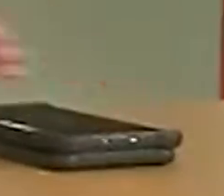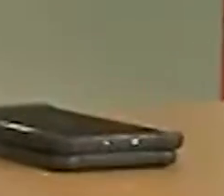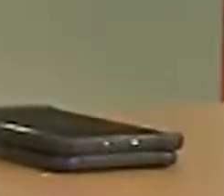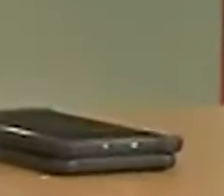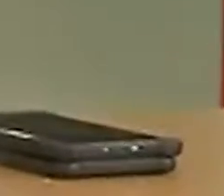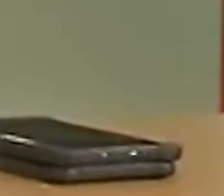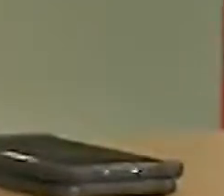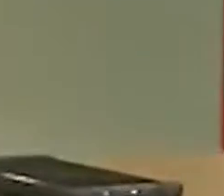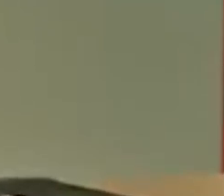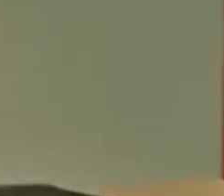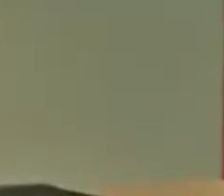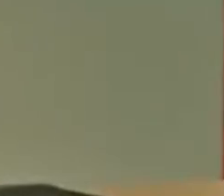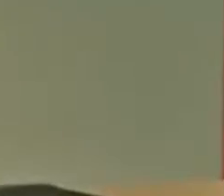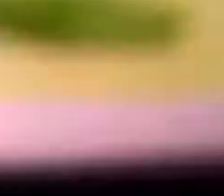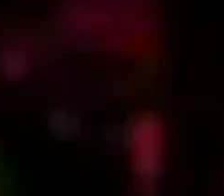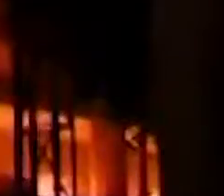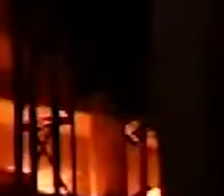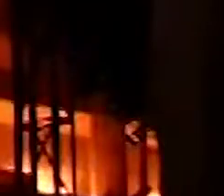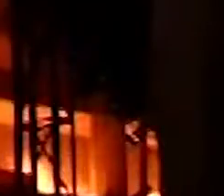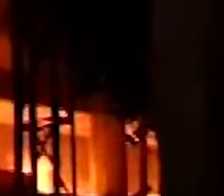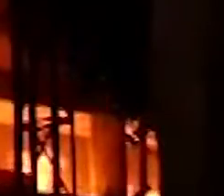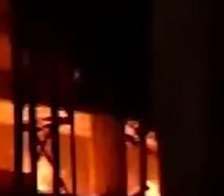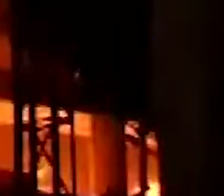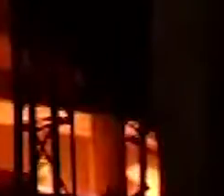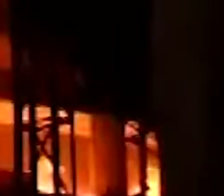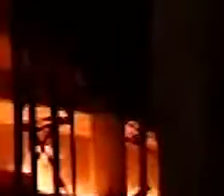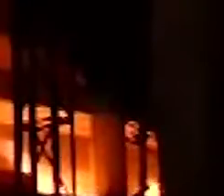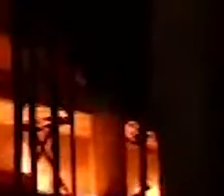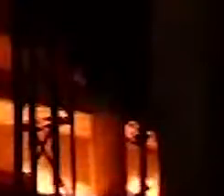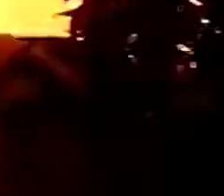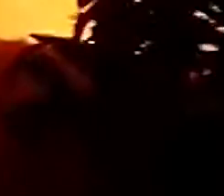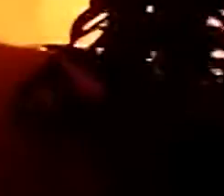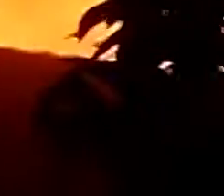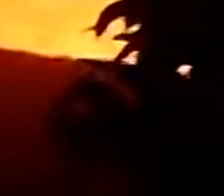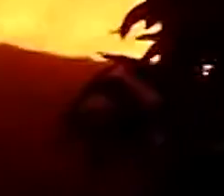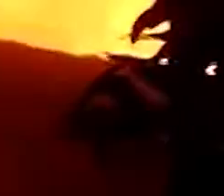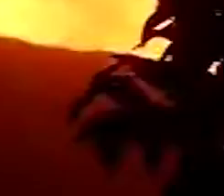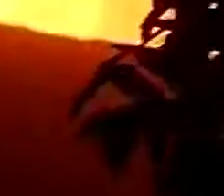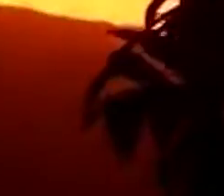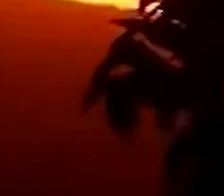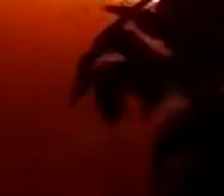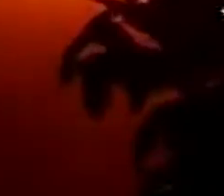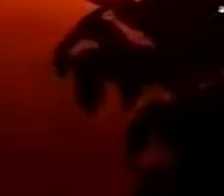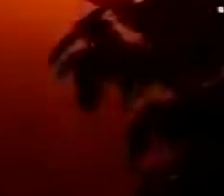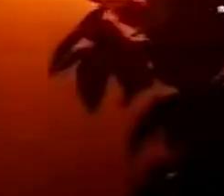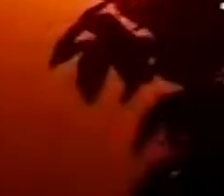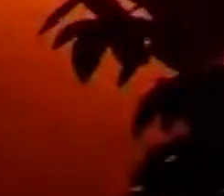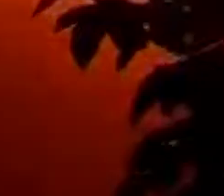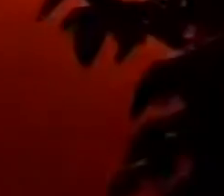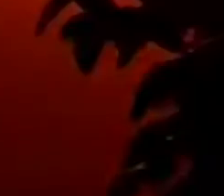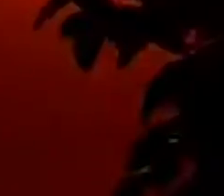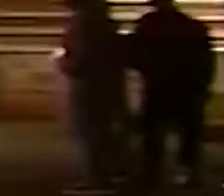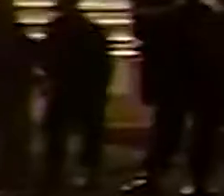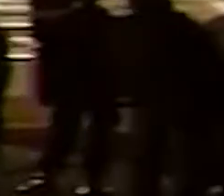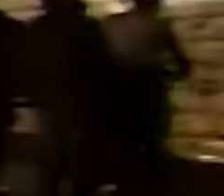Penyidik Bareskrim Polri menyebut nyala api terbuka atau open flame yang berasal dari rokok menjadi penyebab utama kebakaran di lantai 6 gedung